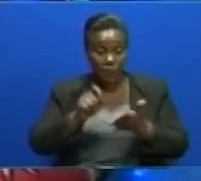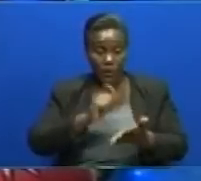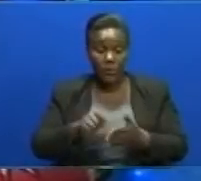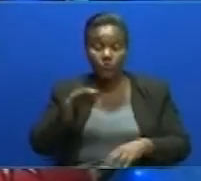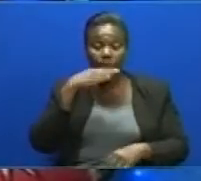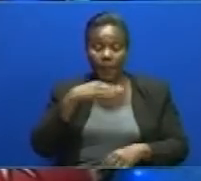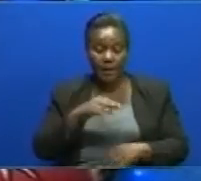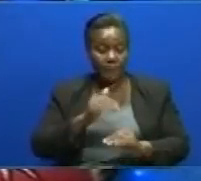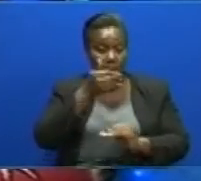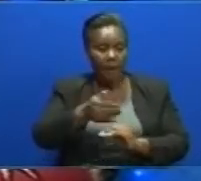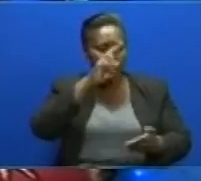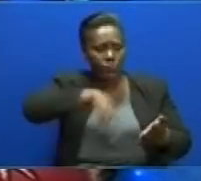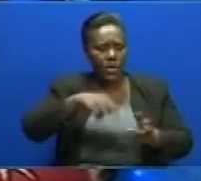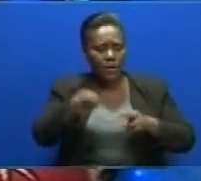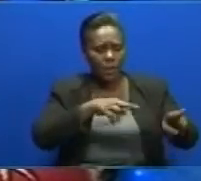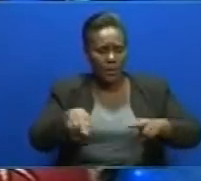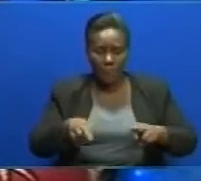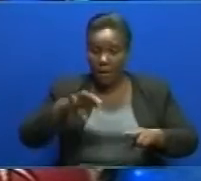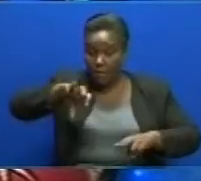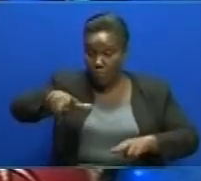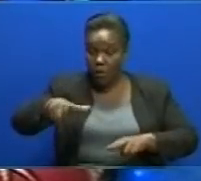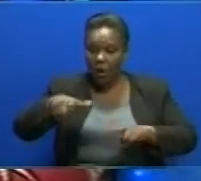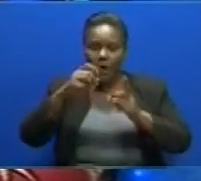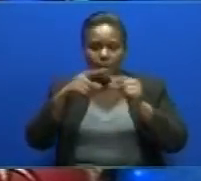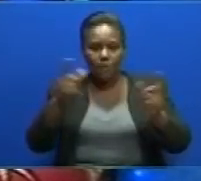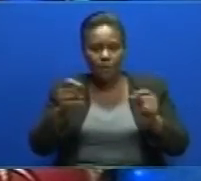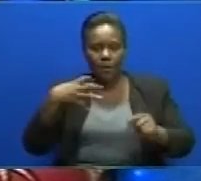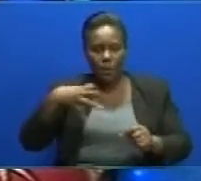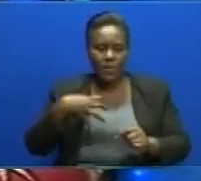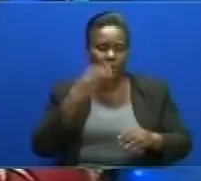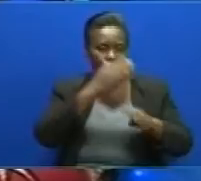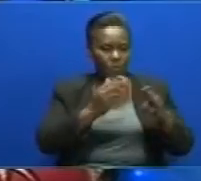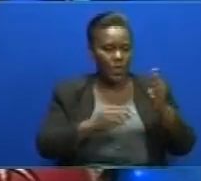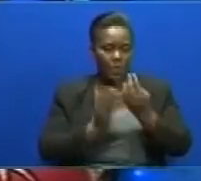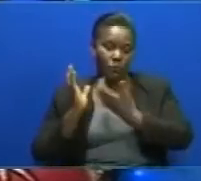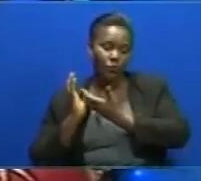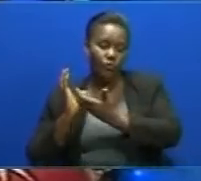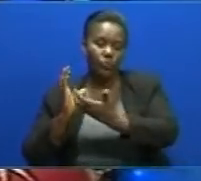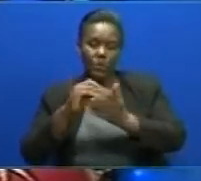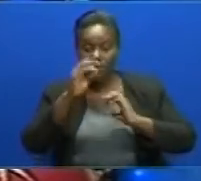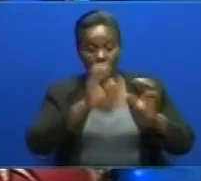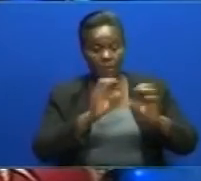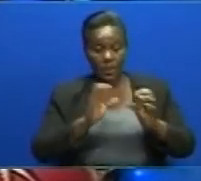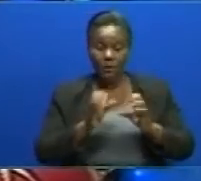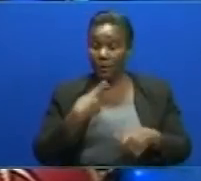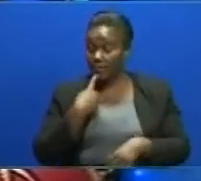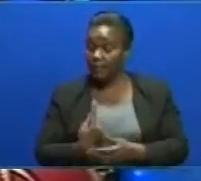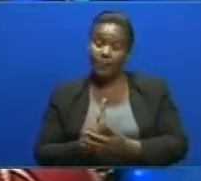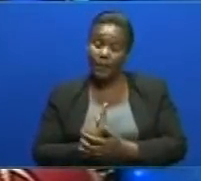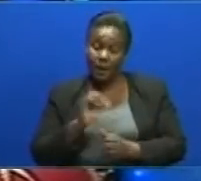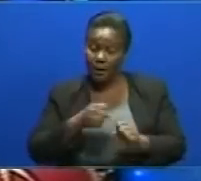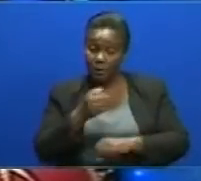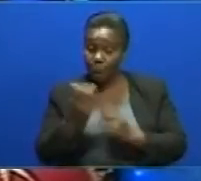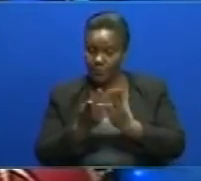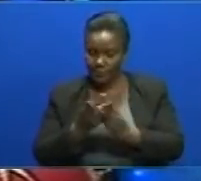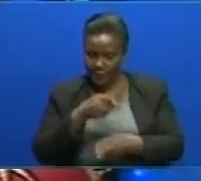saini makubaliano hayo mkoani Kigoma, waziri wa ujenzi, uchukuzi na mawasiliano Isaac Kamwelwe amesema hatua hiyo ni maboresho